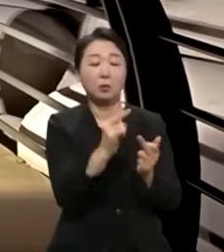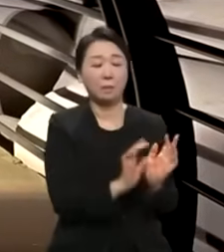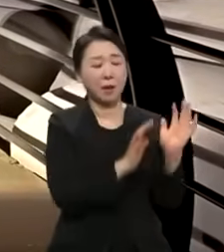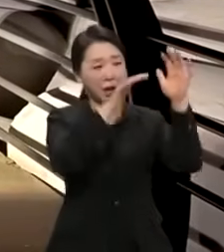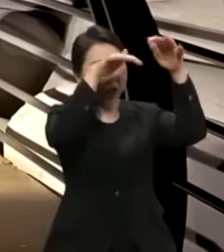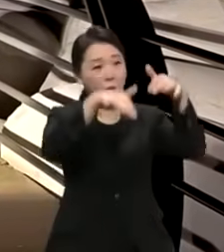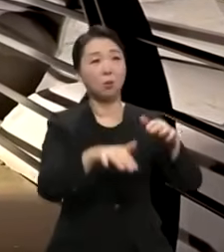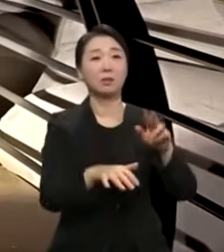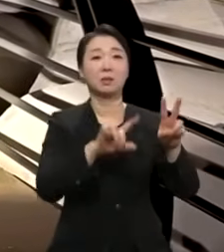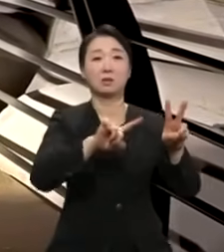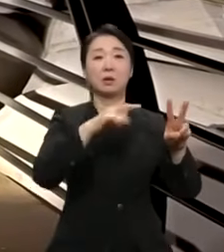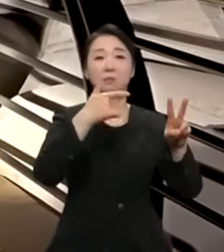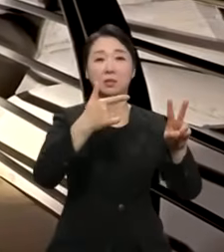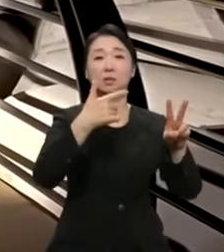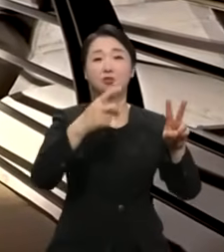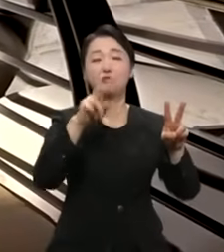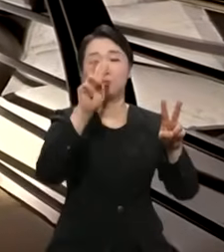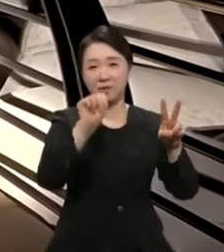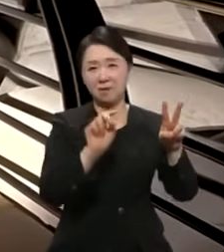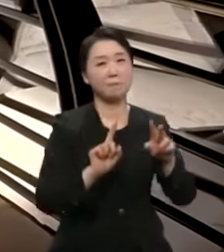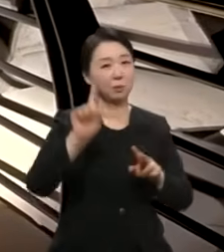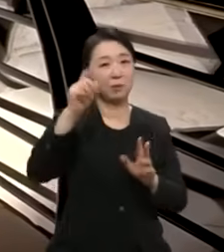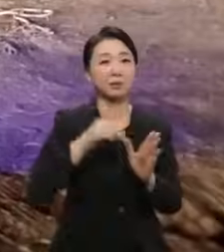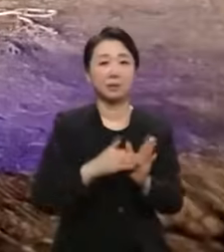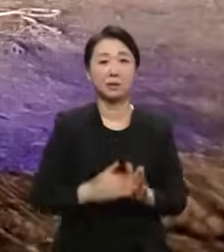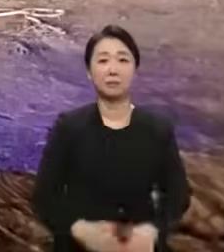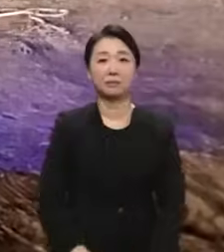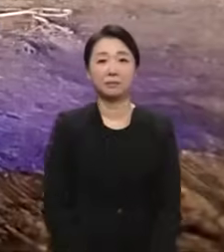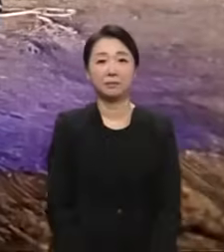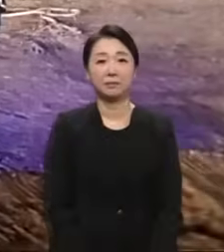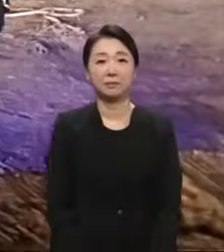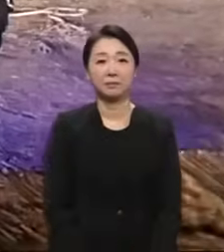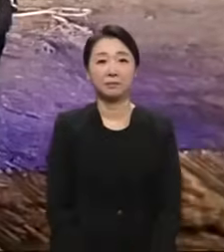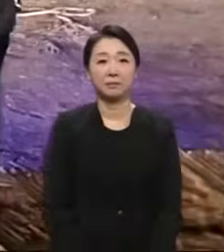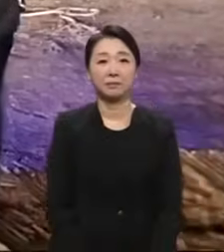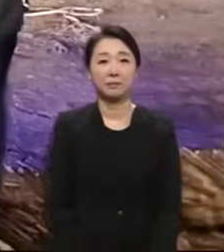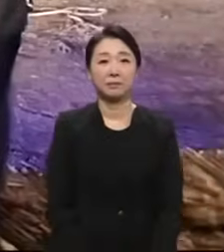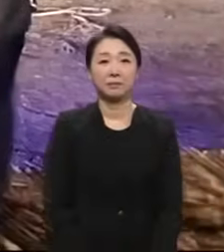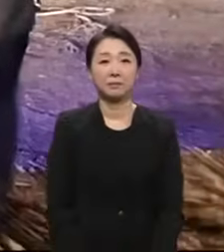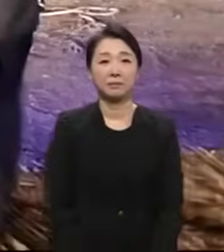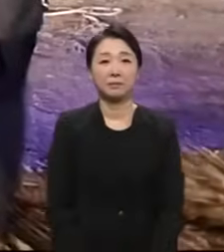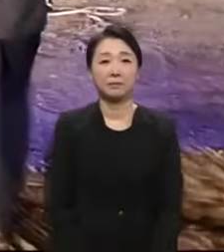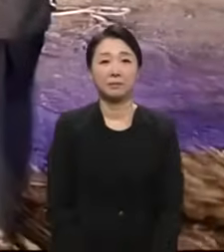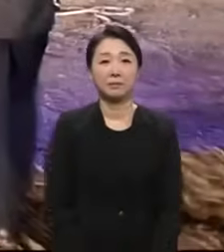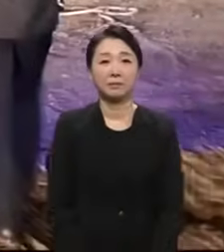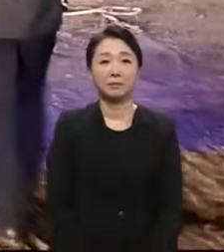2.76m에 달했습니다. 지금까지 보도국에서 전해드렸습니다.